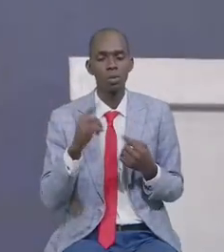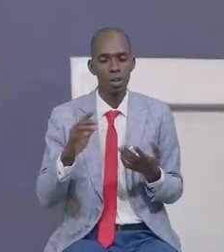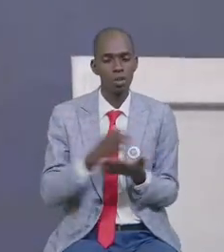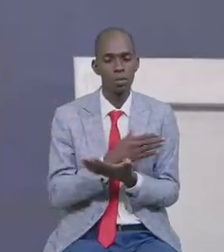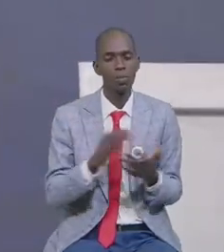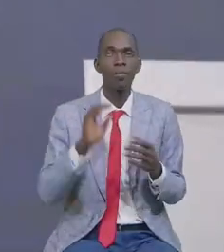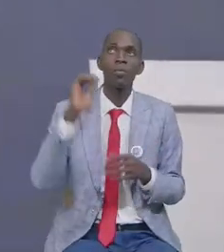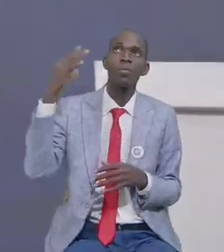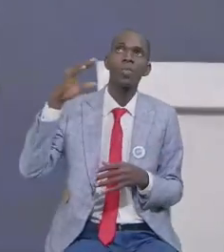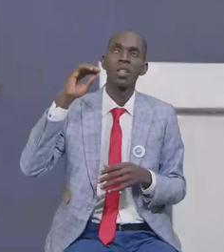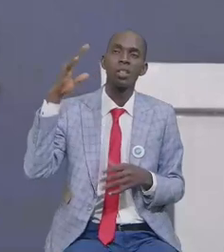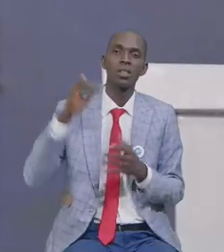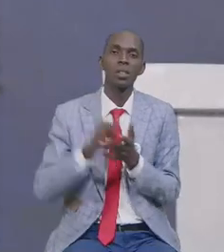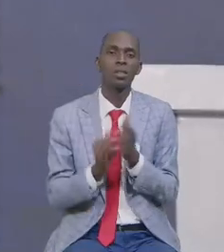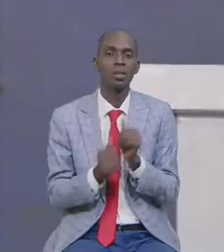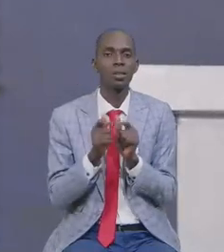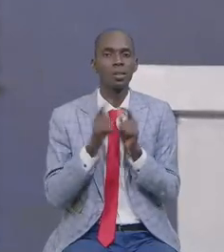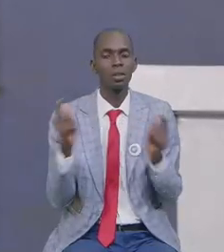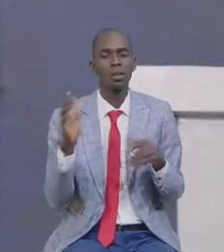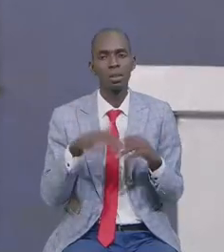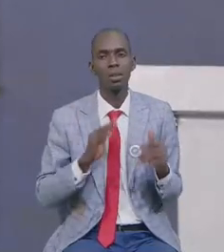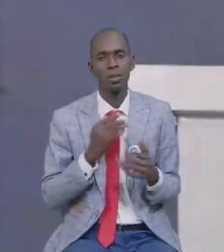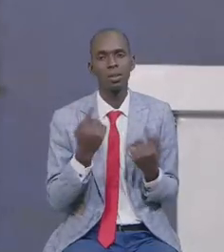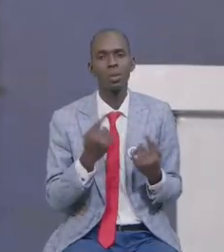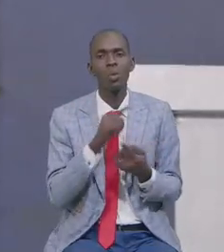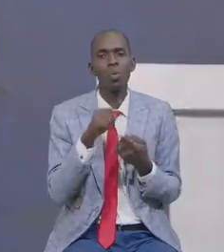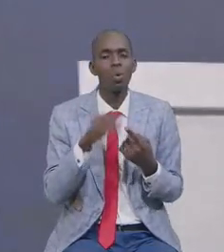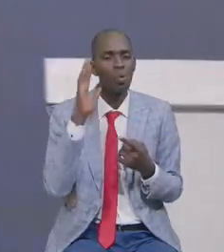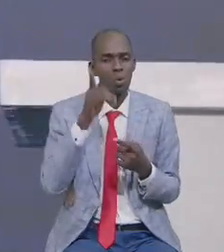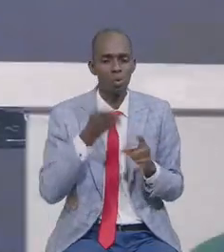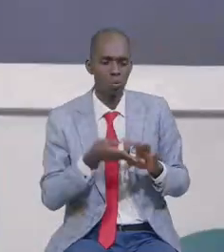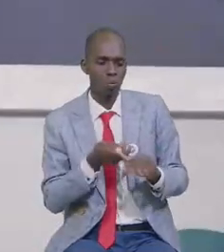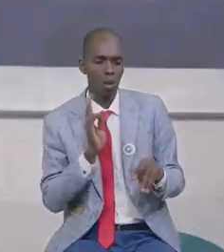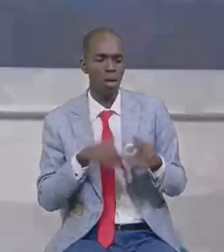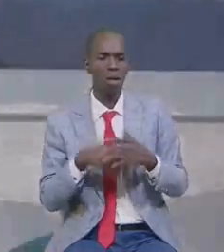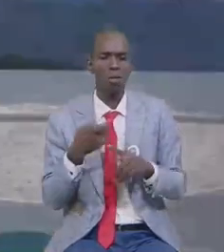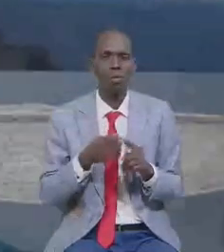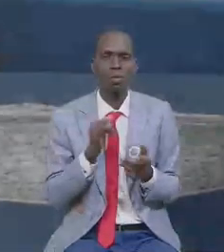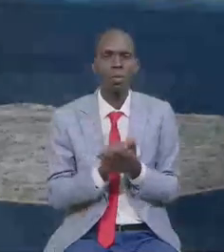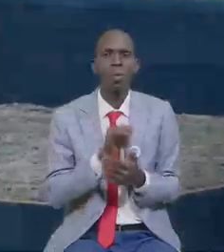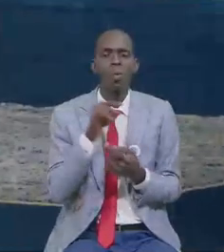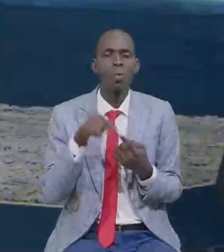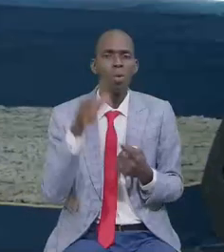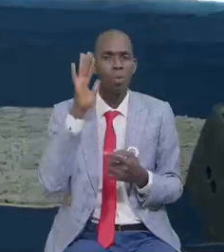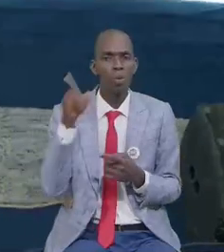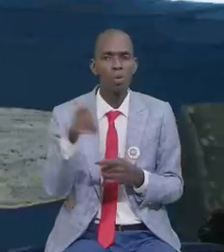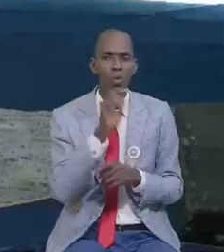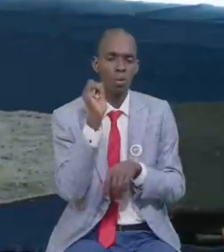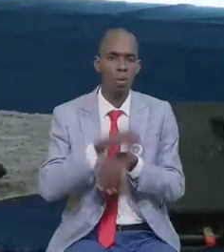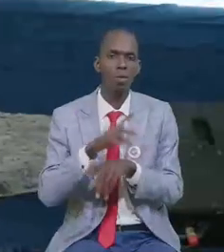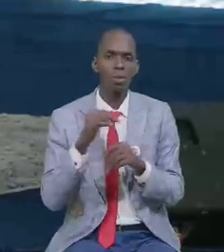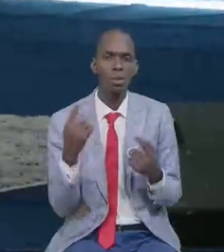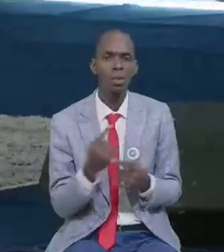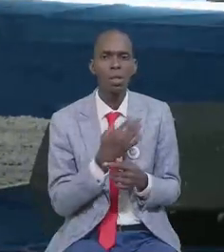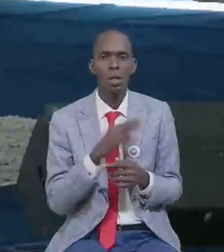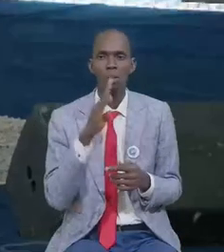grande que nos péchés. Quand est-ce que tu vas sortir de là? Quand est-ce que tu vas vaincre le péché pour être un